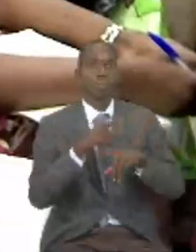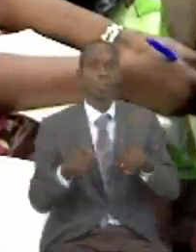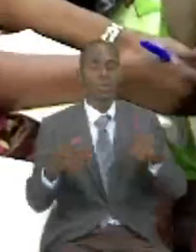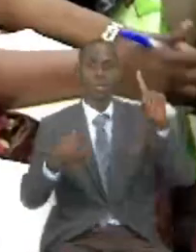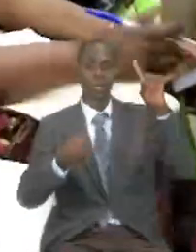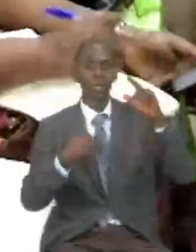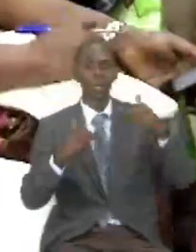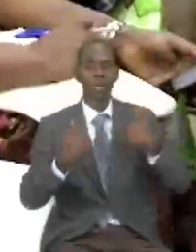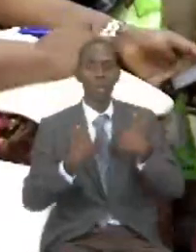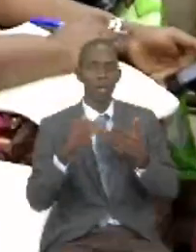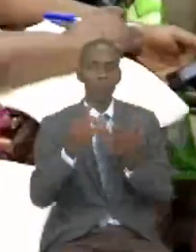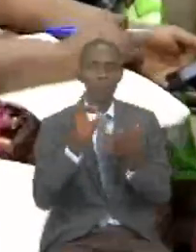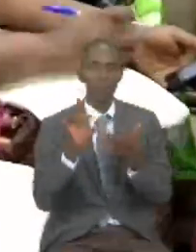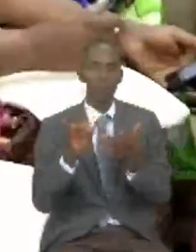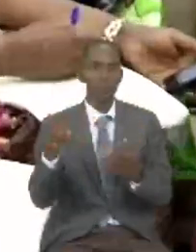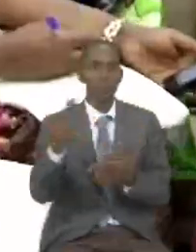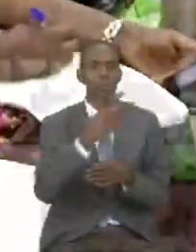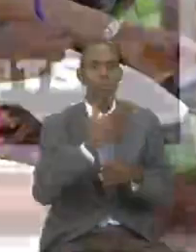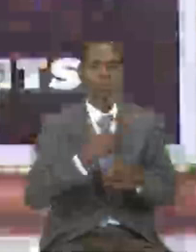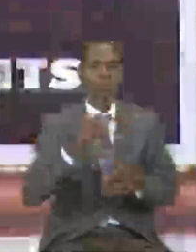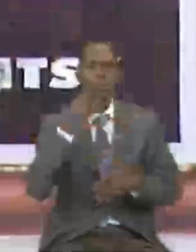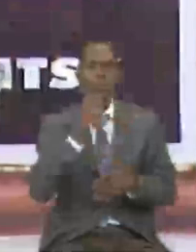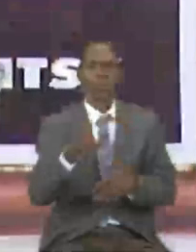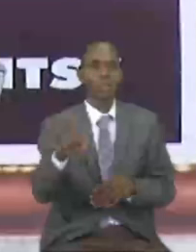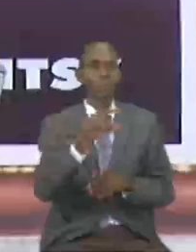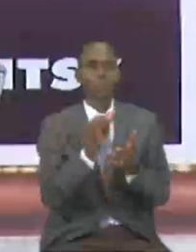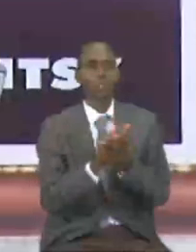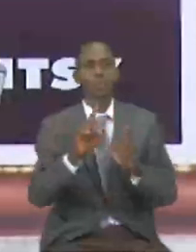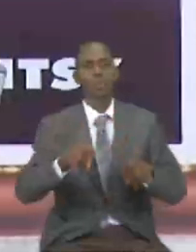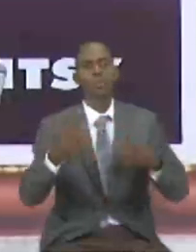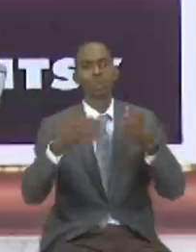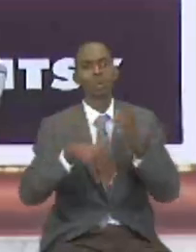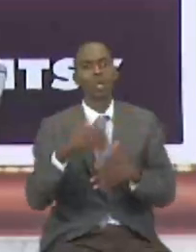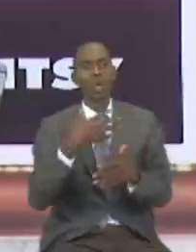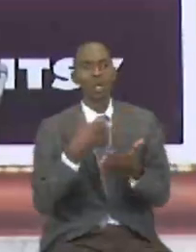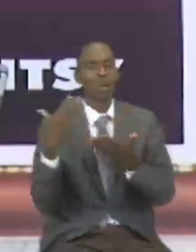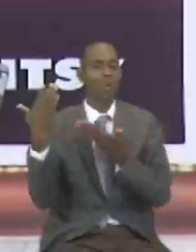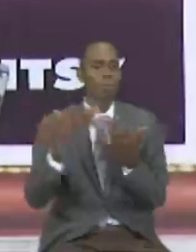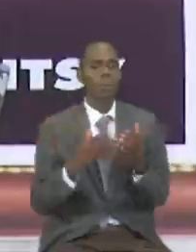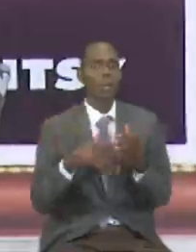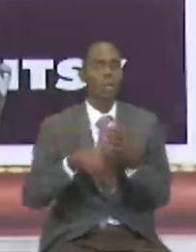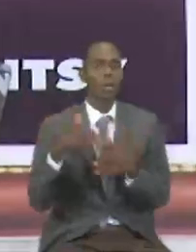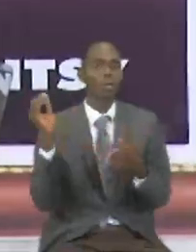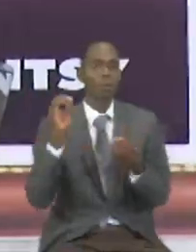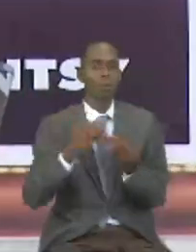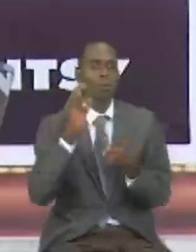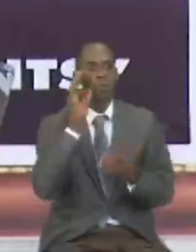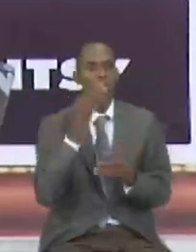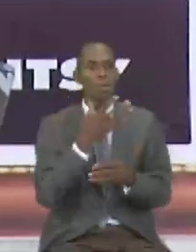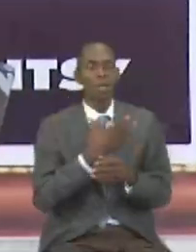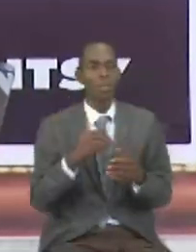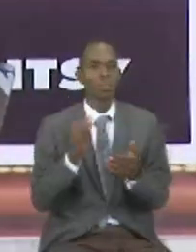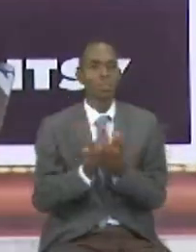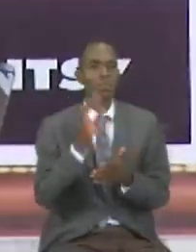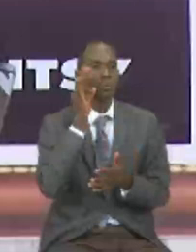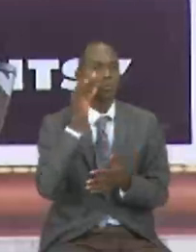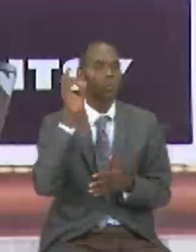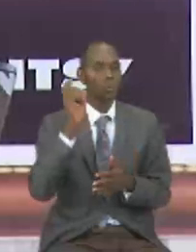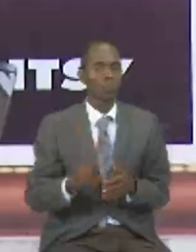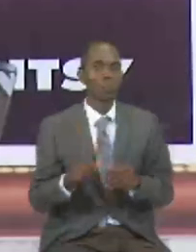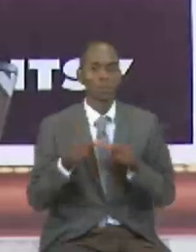choisi. Et je vous ai établi afin que vous alliez et que vous portiez du fruit et que votre fruit demeure. Écoutez